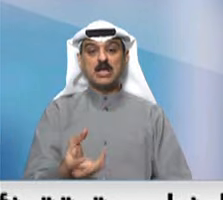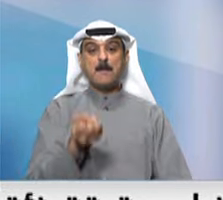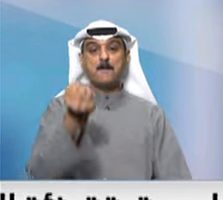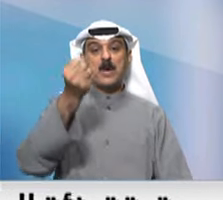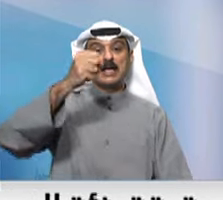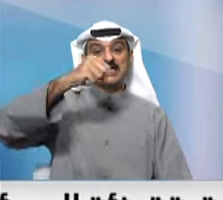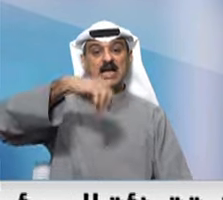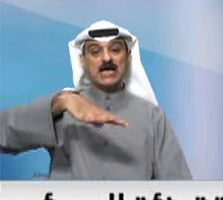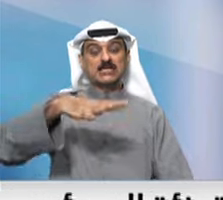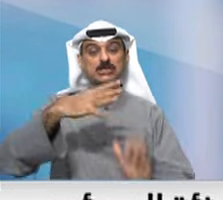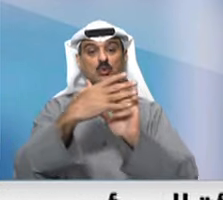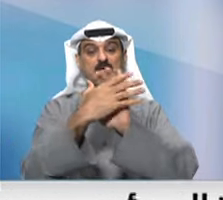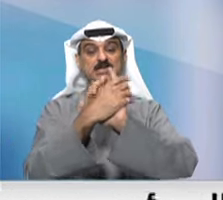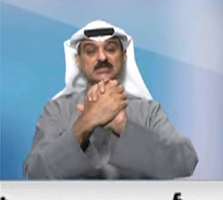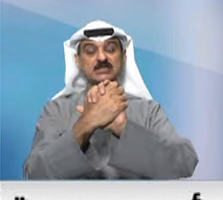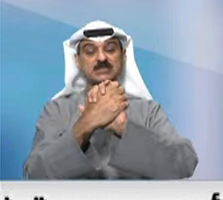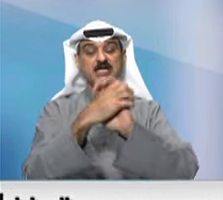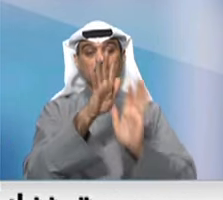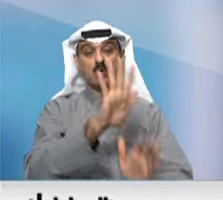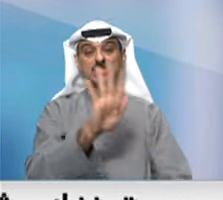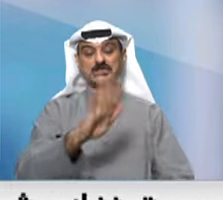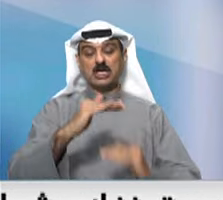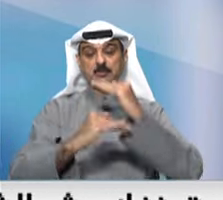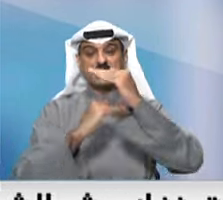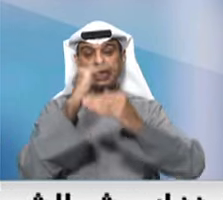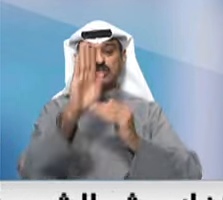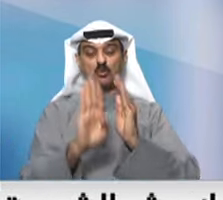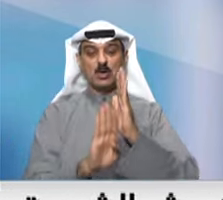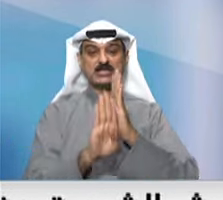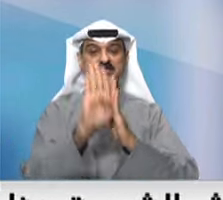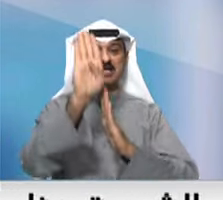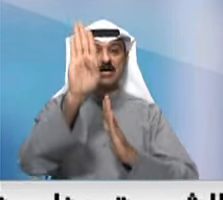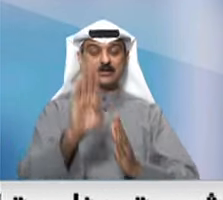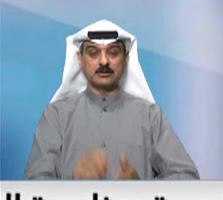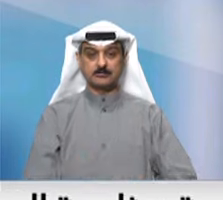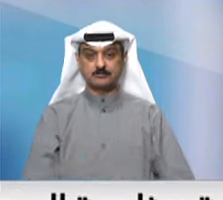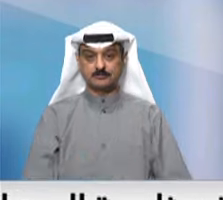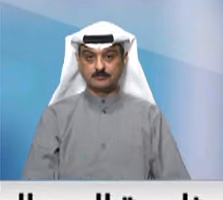بنغلاديش الشعبية وشعبها الصديق كل التقدم والازدهار.